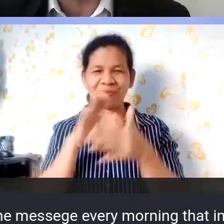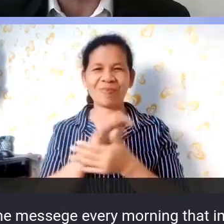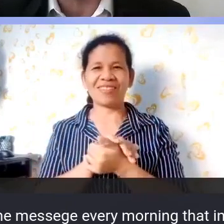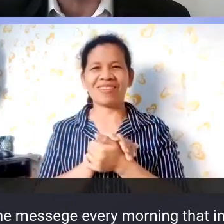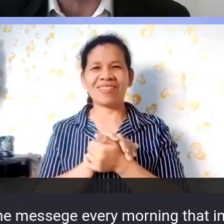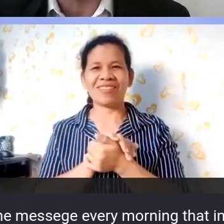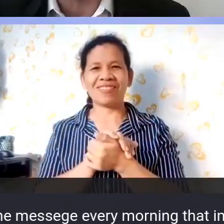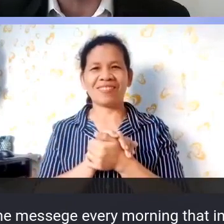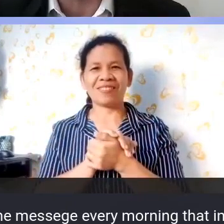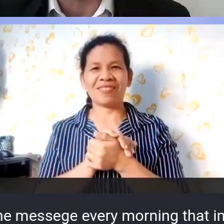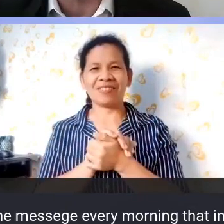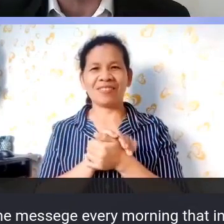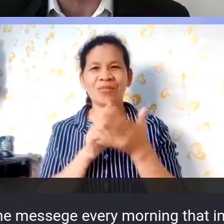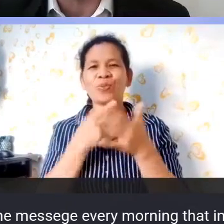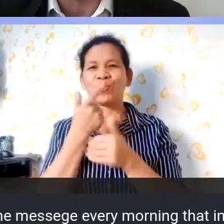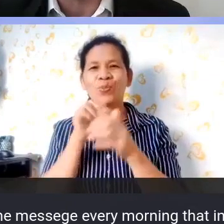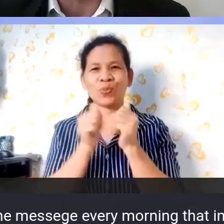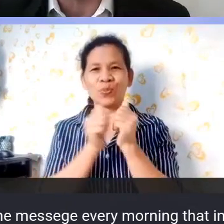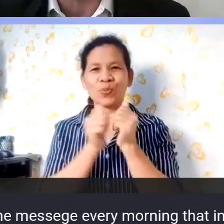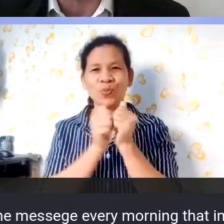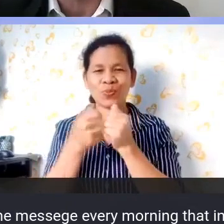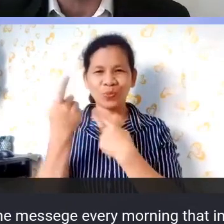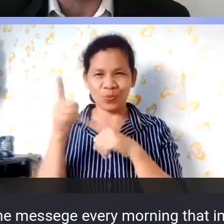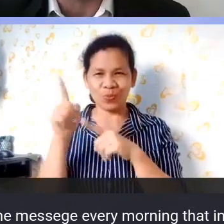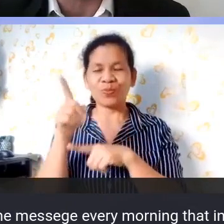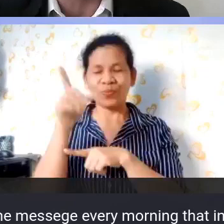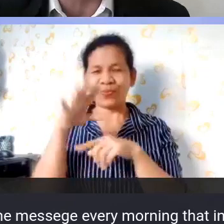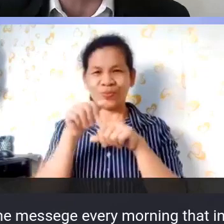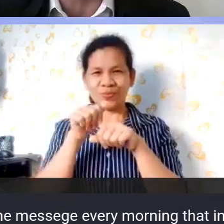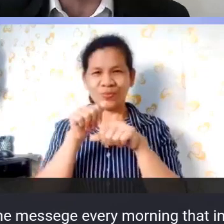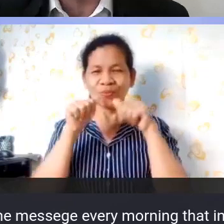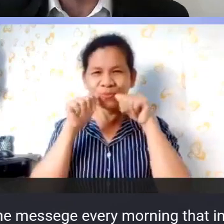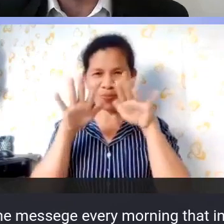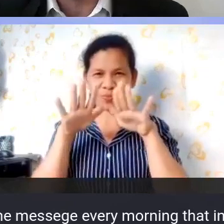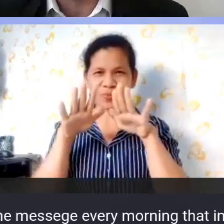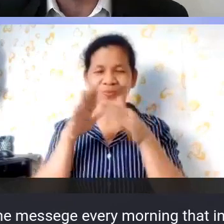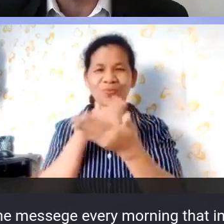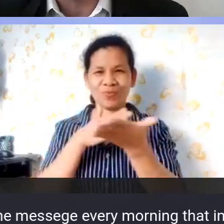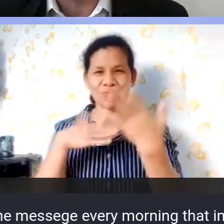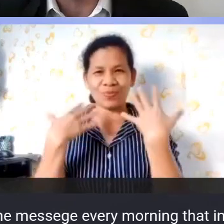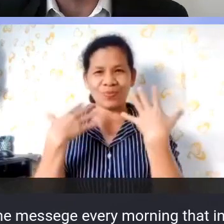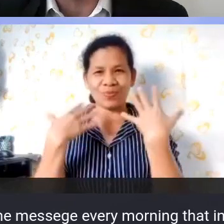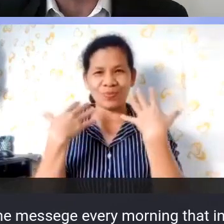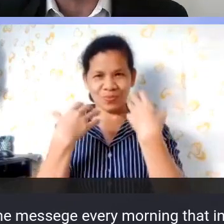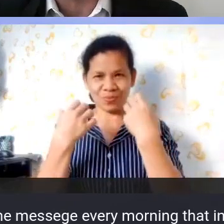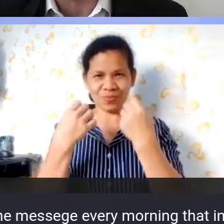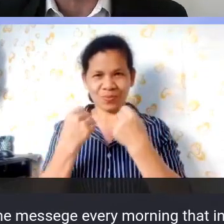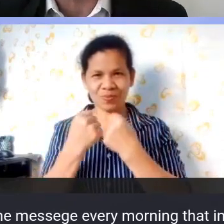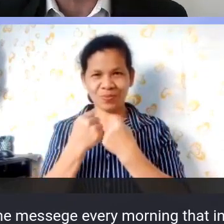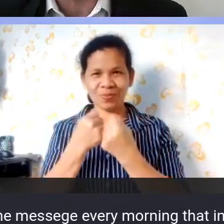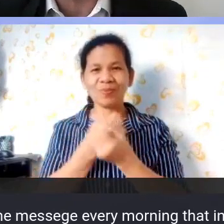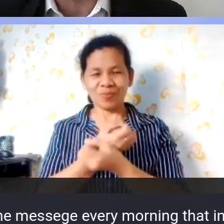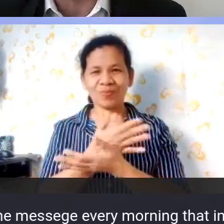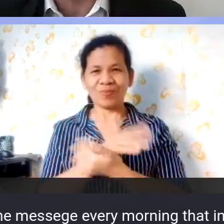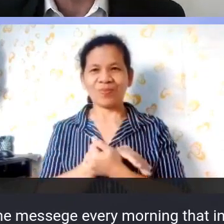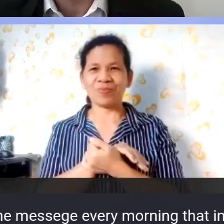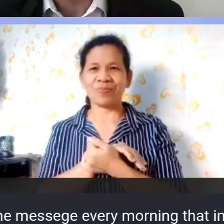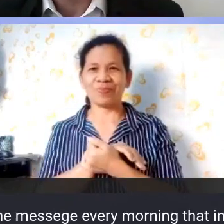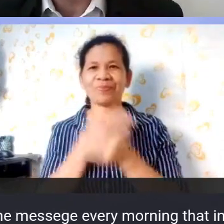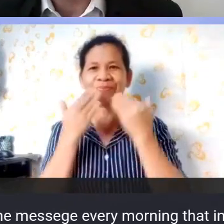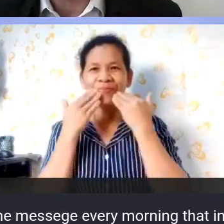ang yung mga kasama dyan, ingatan kayo ng Panginoon at yung kalusugan, ano po, sumain niyo po. Salamat, ano